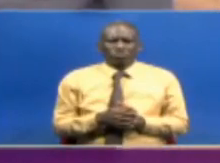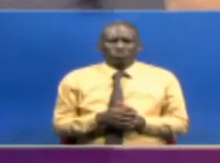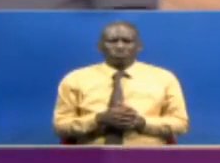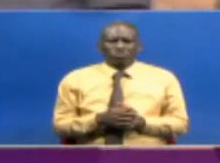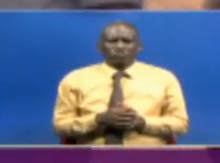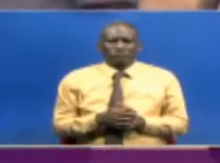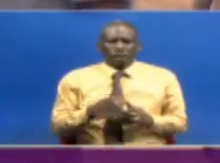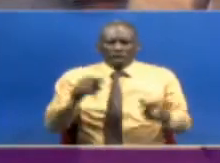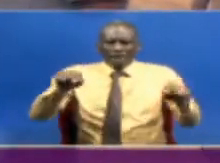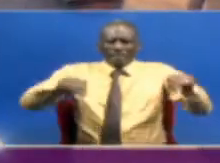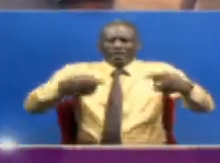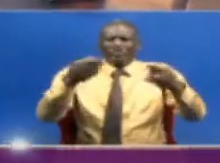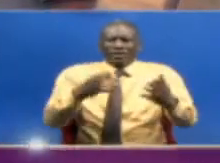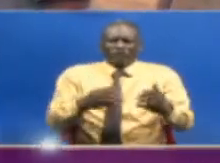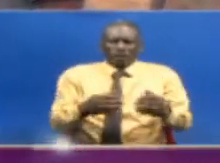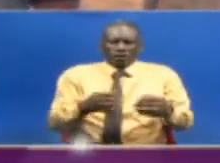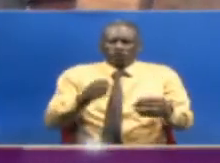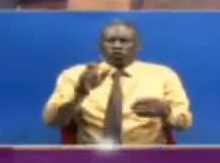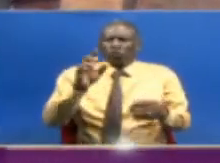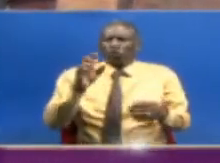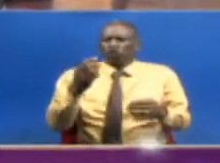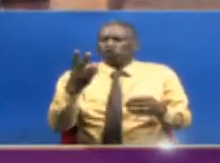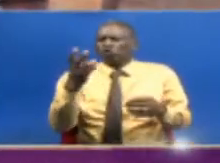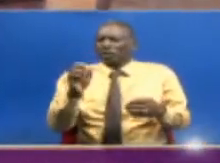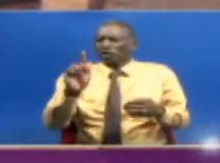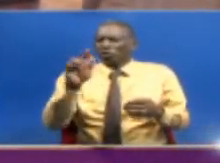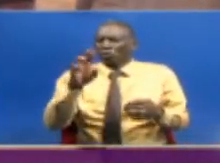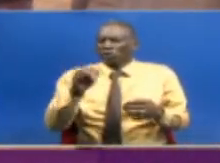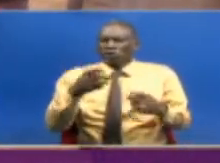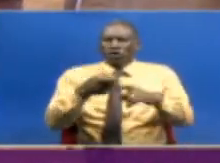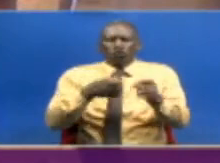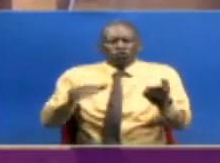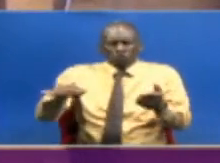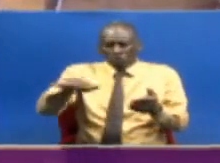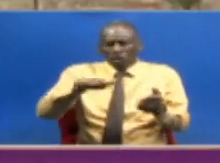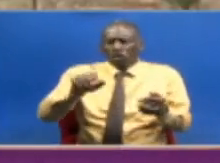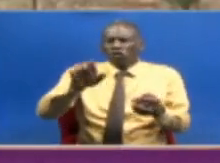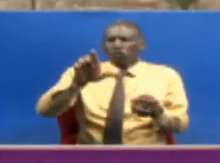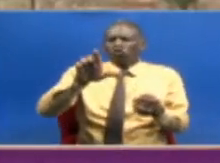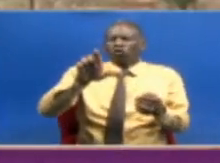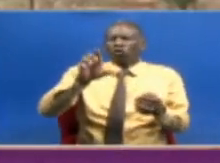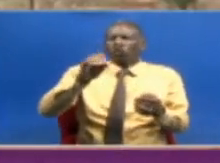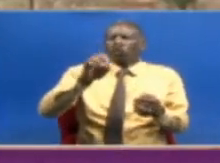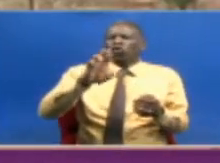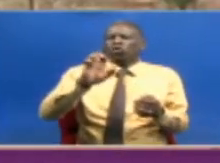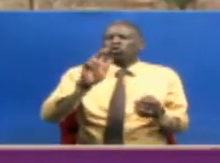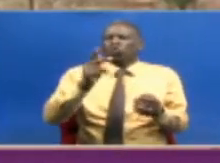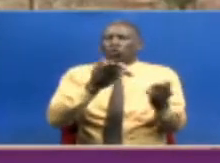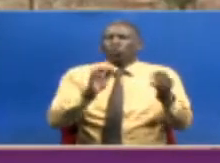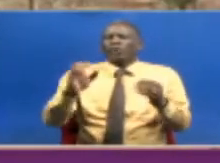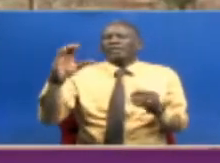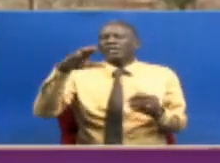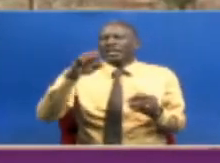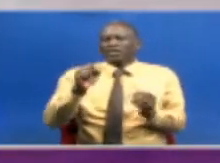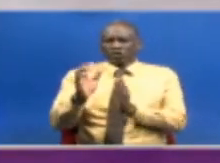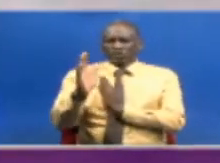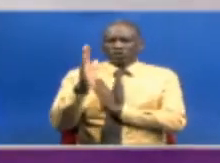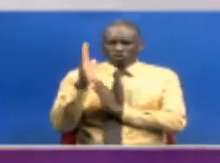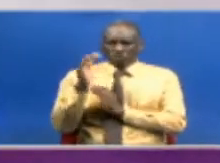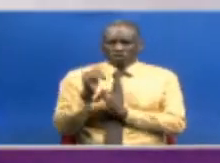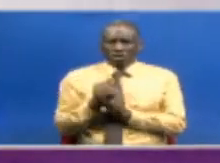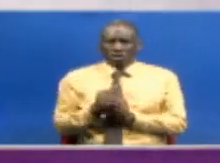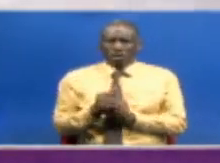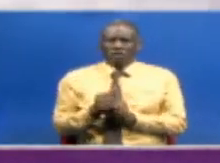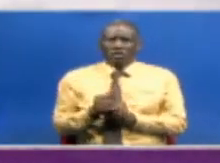Shambulizi hili lilitokea takriban kilomita 20 kutoka eneo la Loruk ambapo waziri wa usalama wa ndani Kithure Kindiki